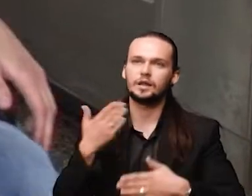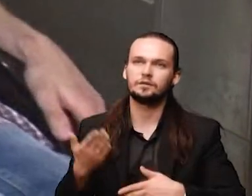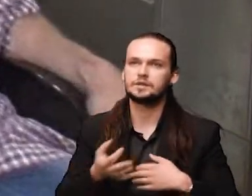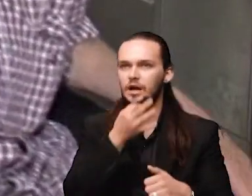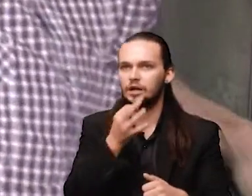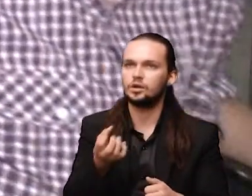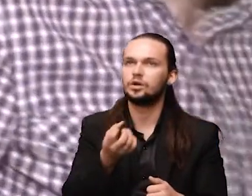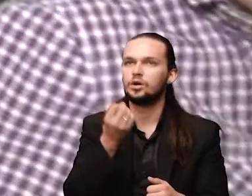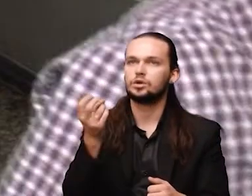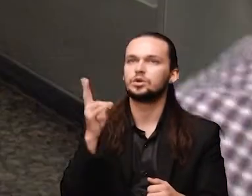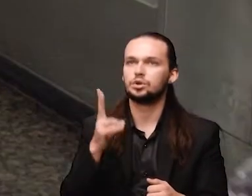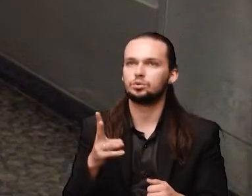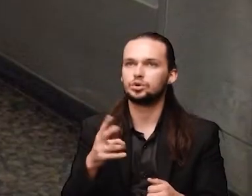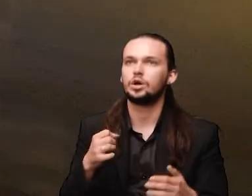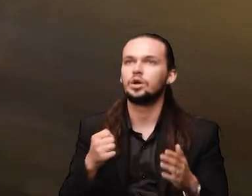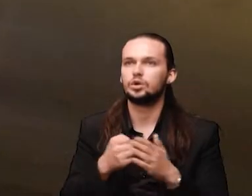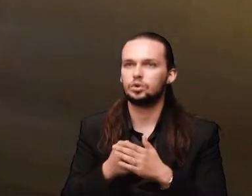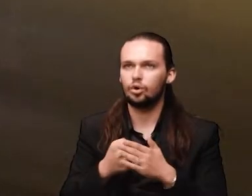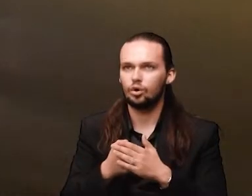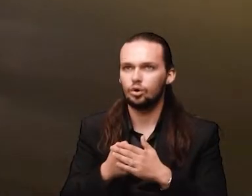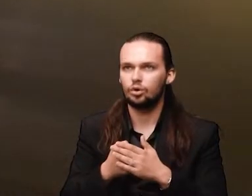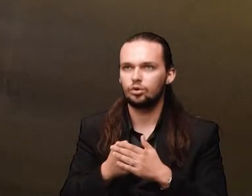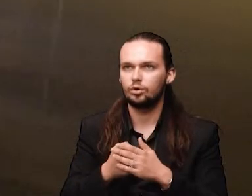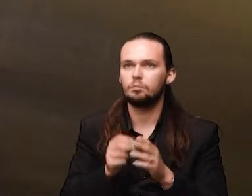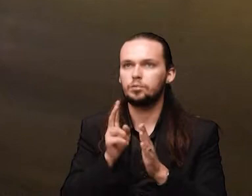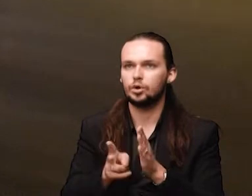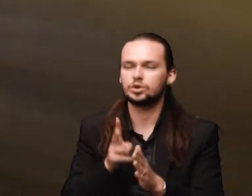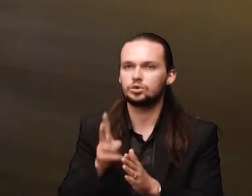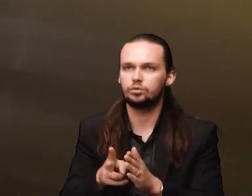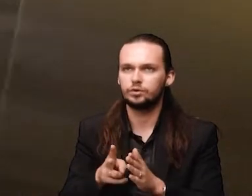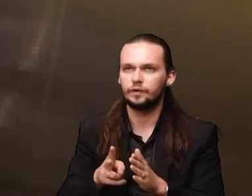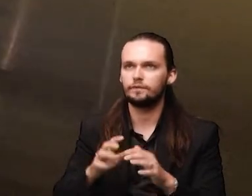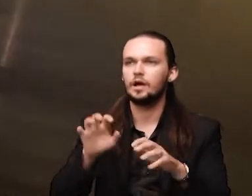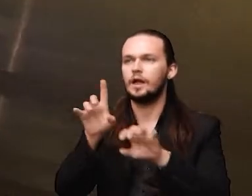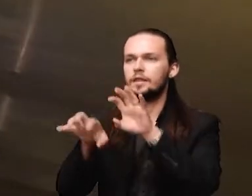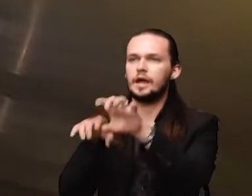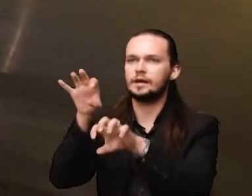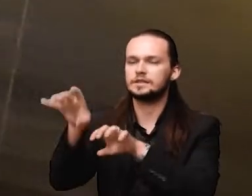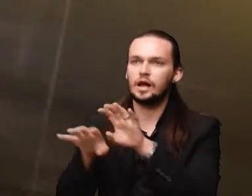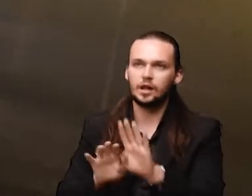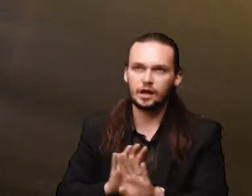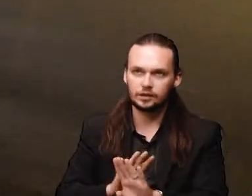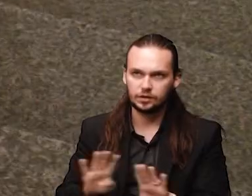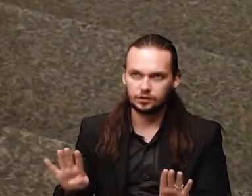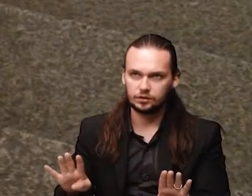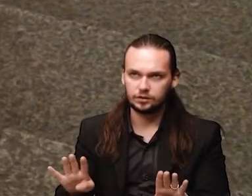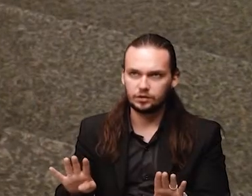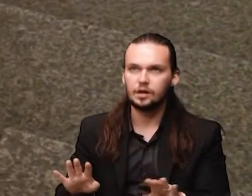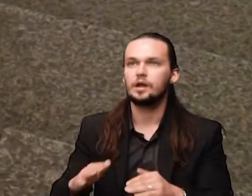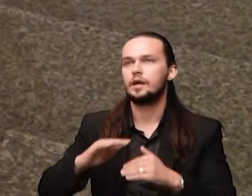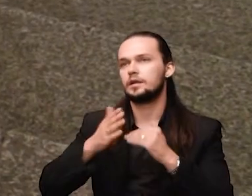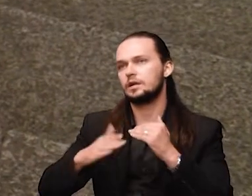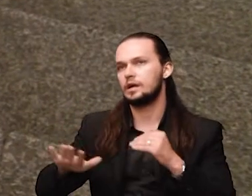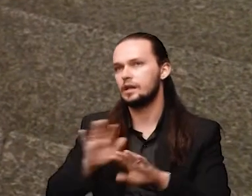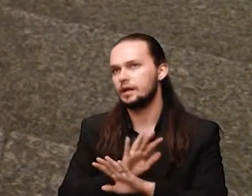Но радоваться рано, ведь еще нужно добраться до поездов. Увы, ни эскалатор, ни лестничные пролеты не адаптированы для